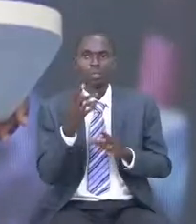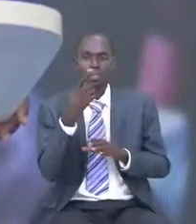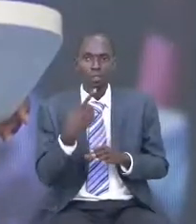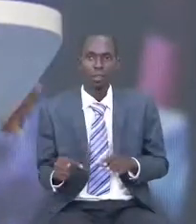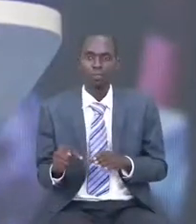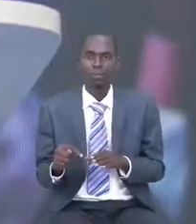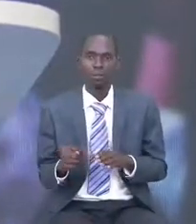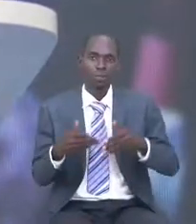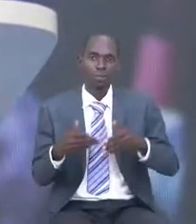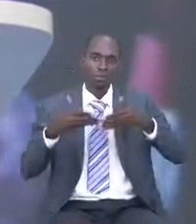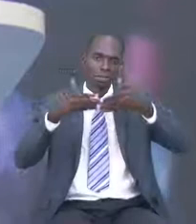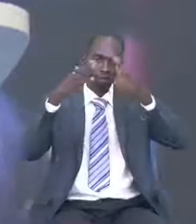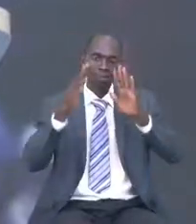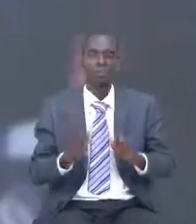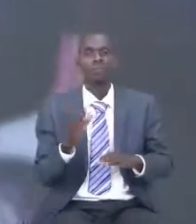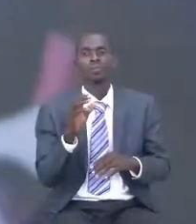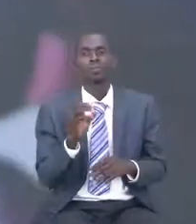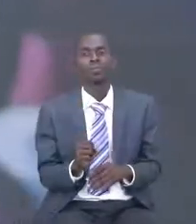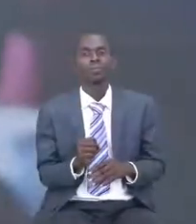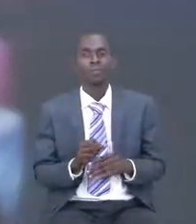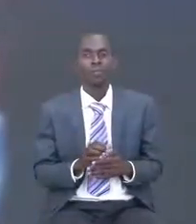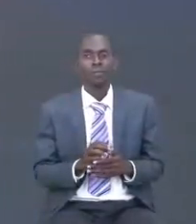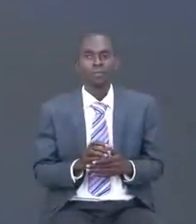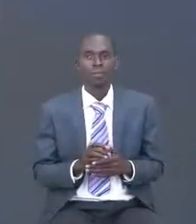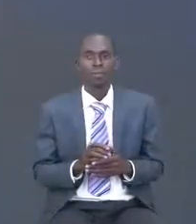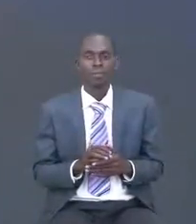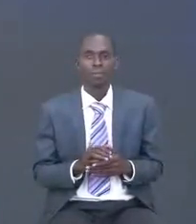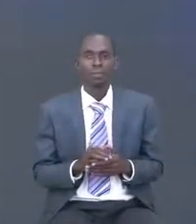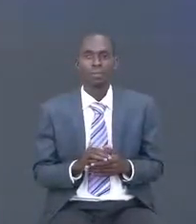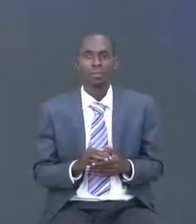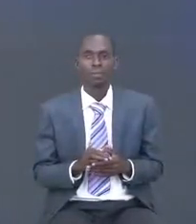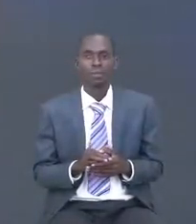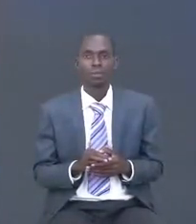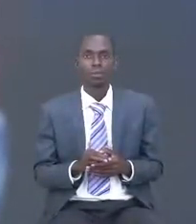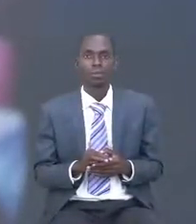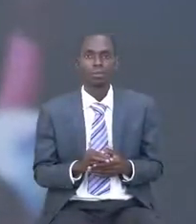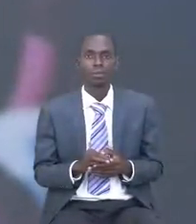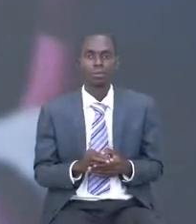pour que tu deviennes un pionnier.